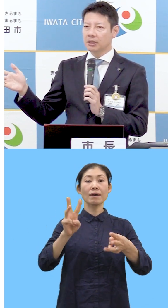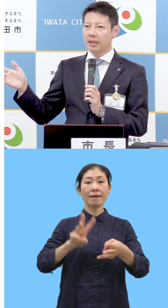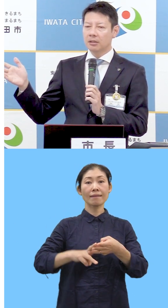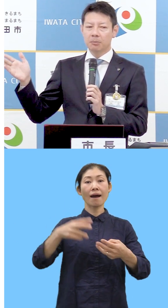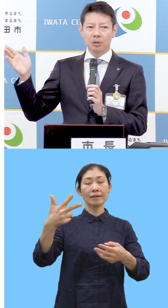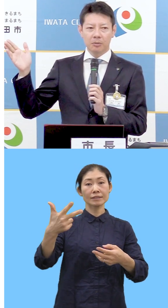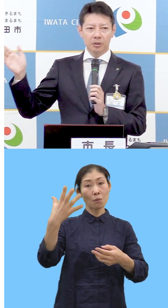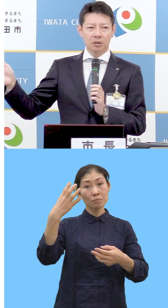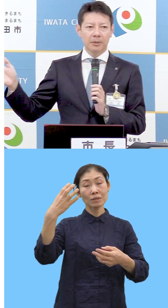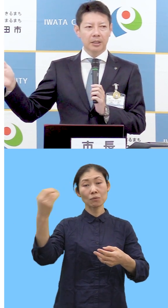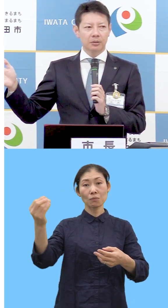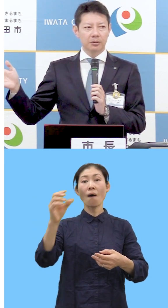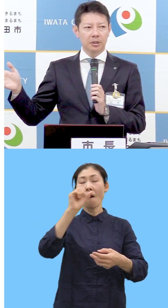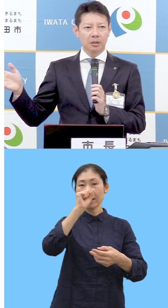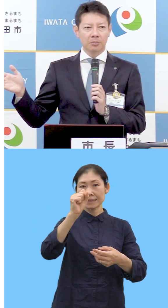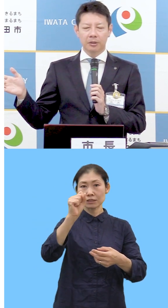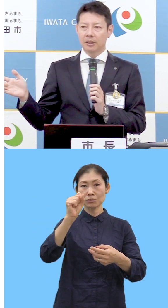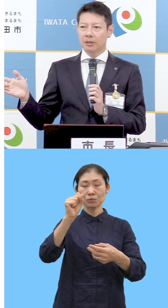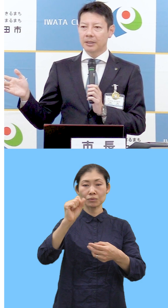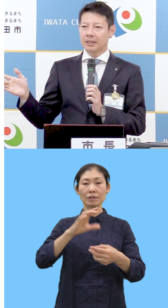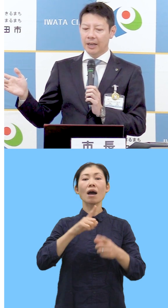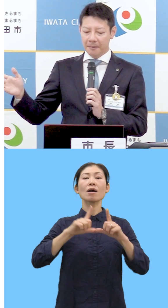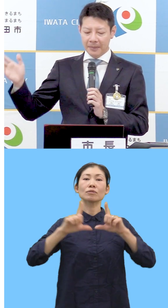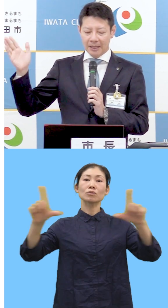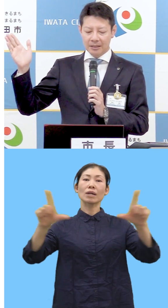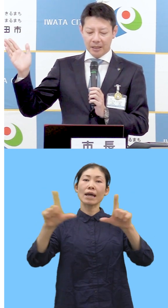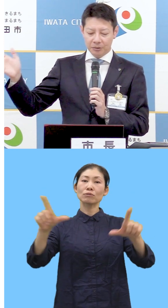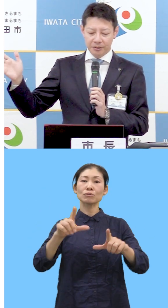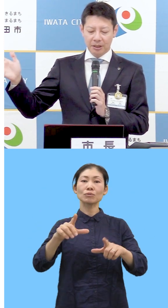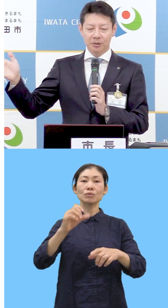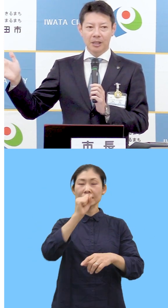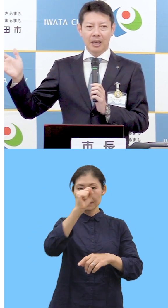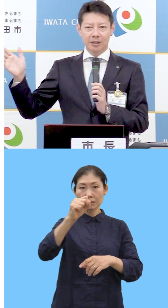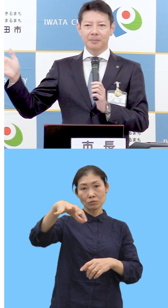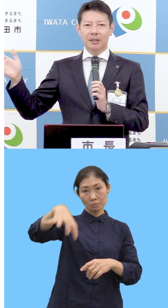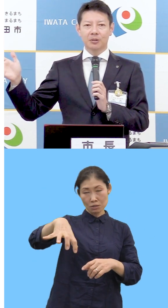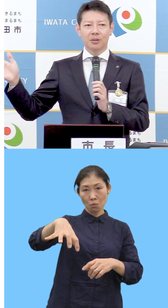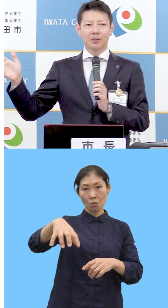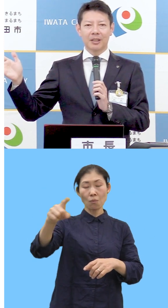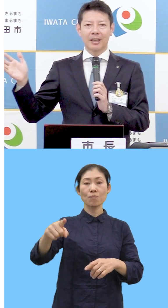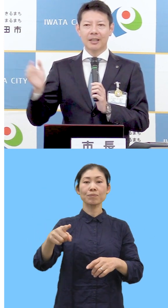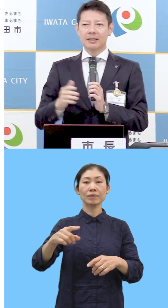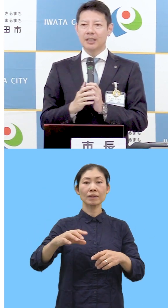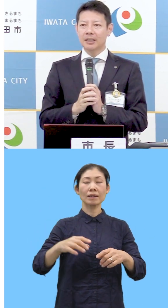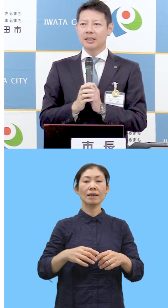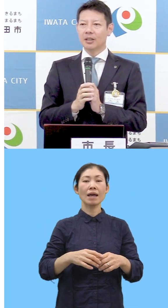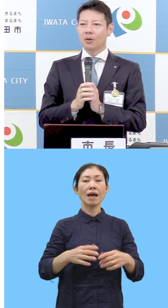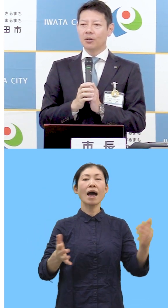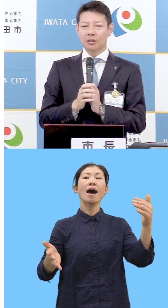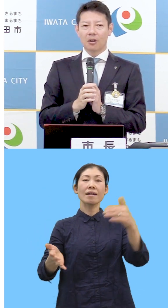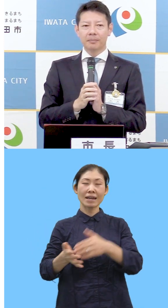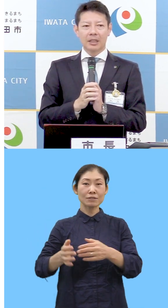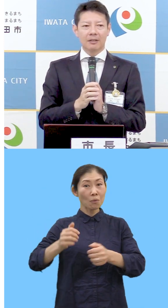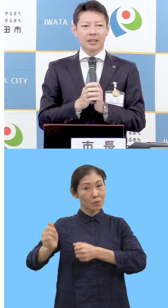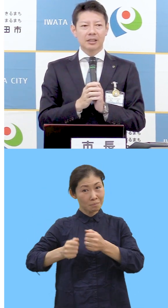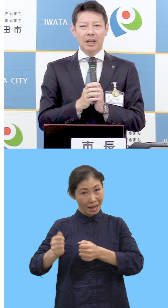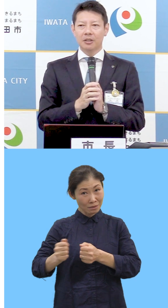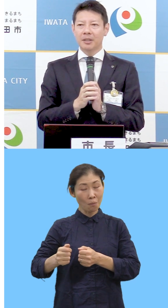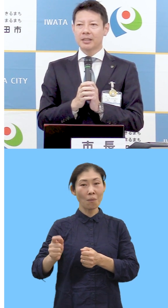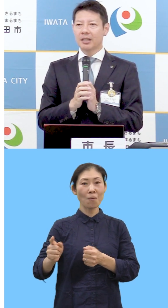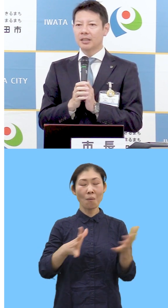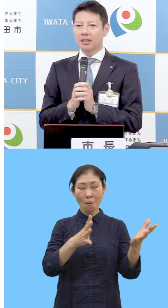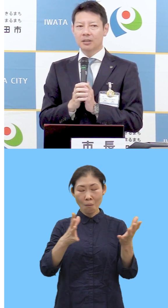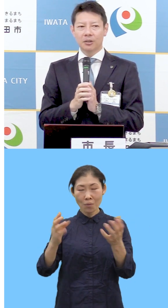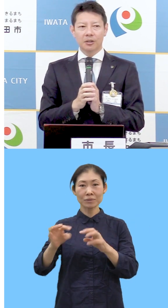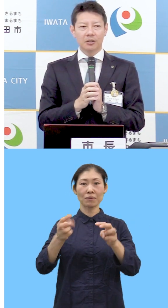外に伝えるいいプロモーションの場だというふうに思っておりますから、ふるさと納税ラストスパートということで、ぜひ多くの岩田市外